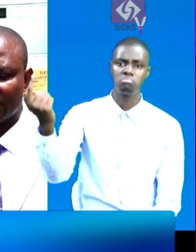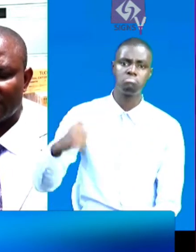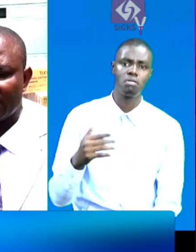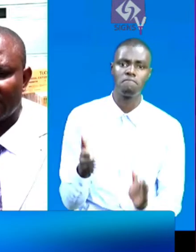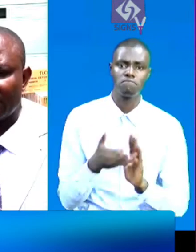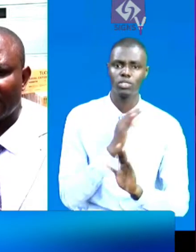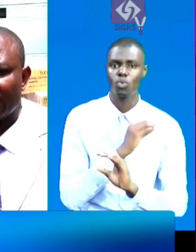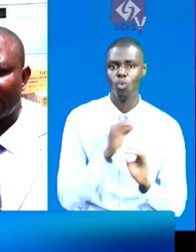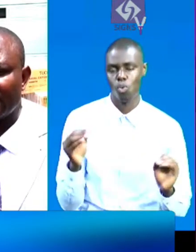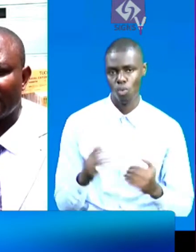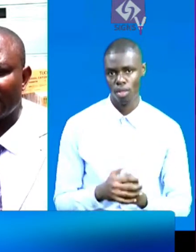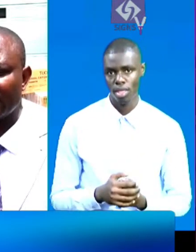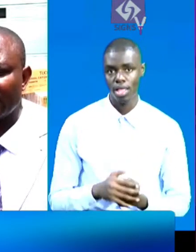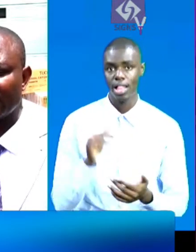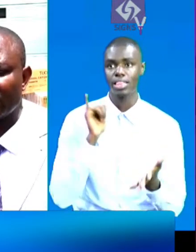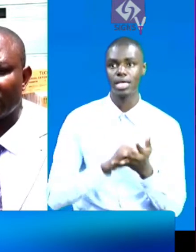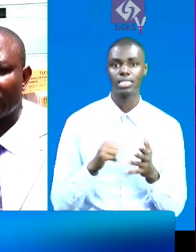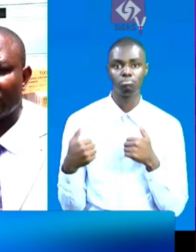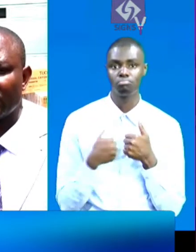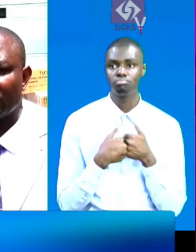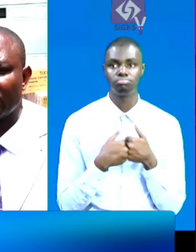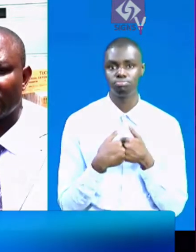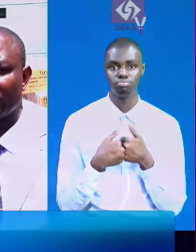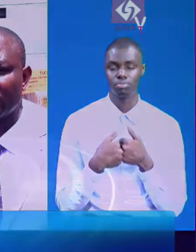wakati inapoisha. Hiyo imekuwa ni changamoto ambayo